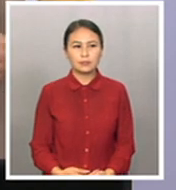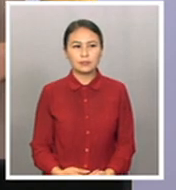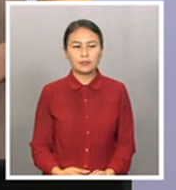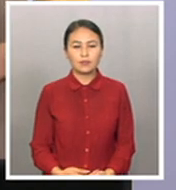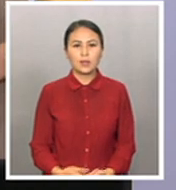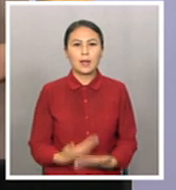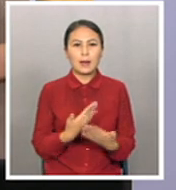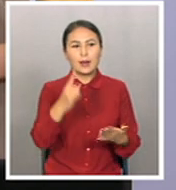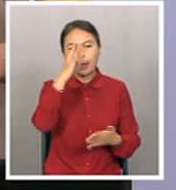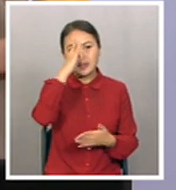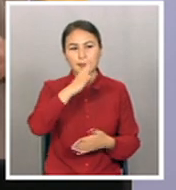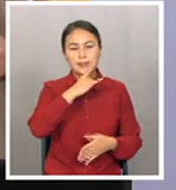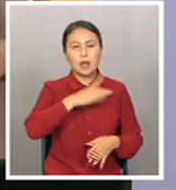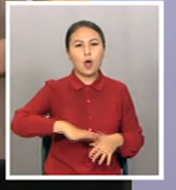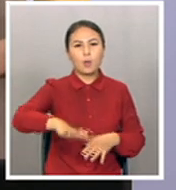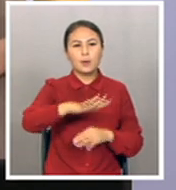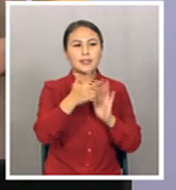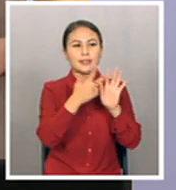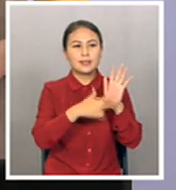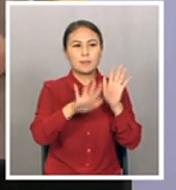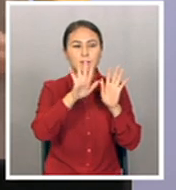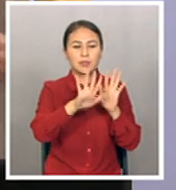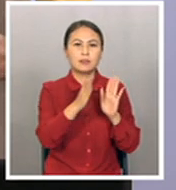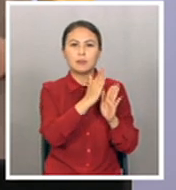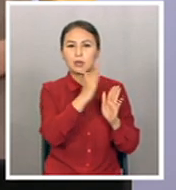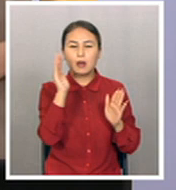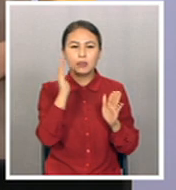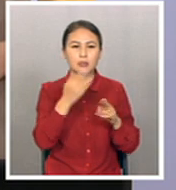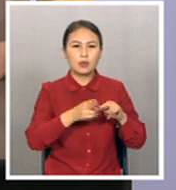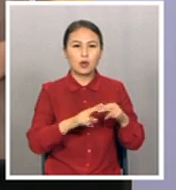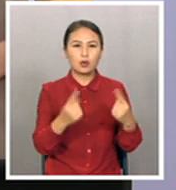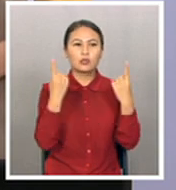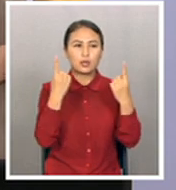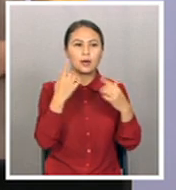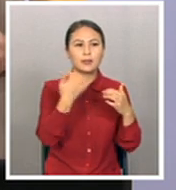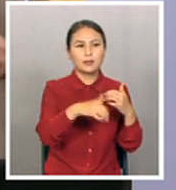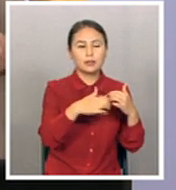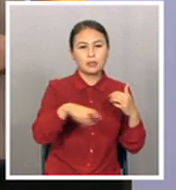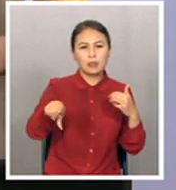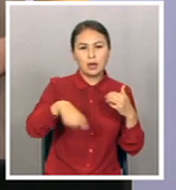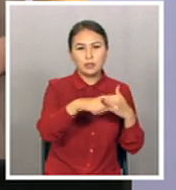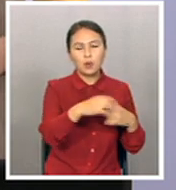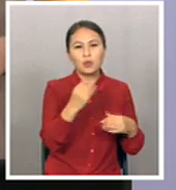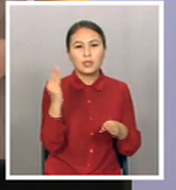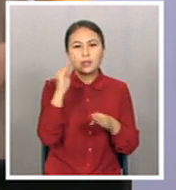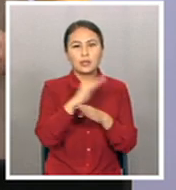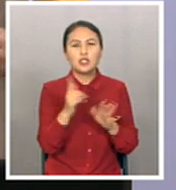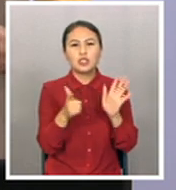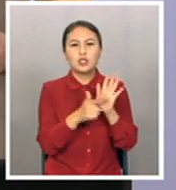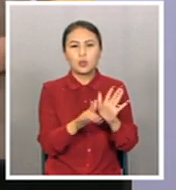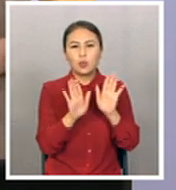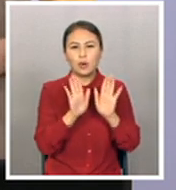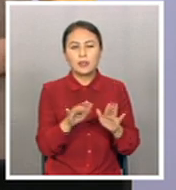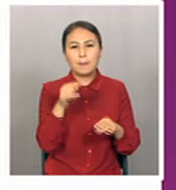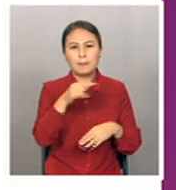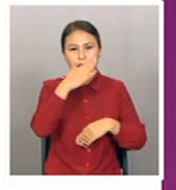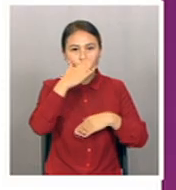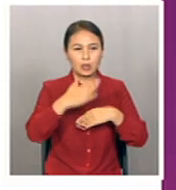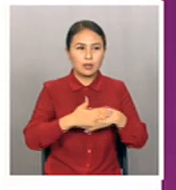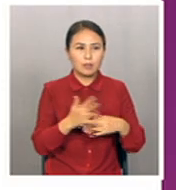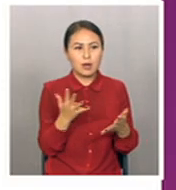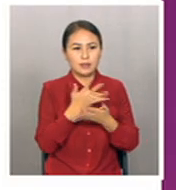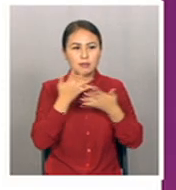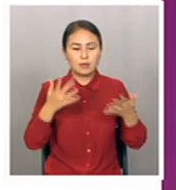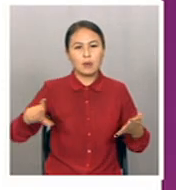Балалар, Қазақстан аумағында 85 мыңнан астам ұсақ ірілі өзендер бар. Солардың жетеуі ғана 1000 шақырымнан аса